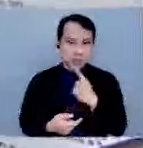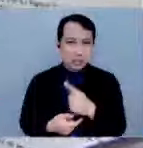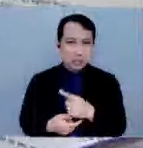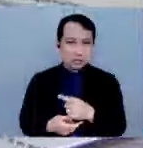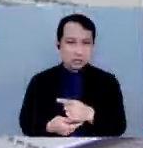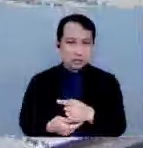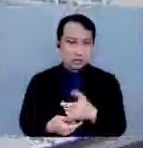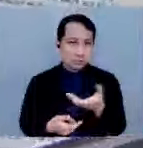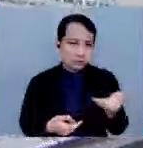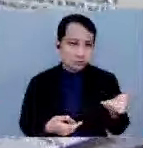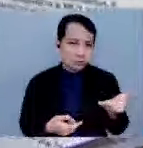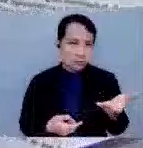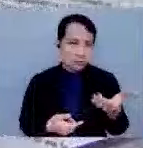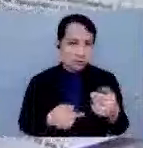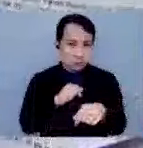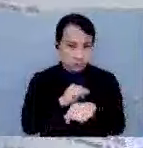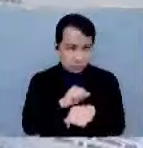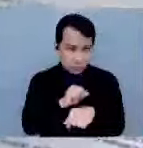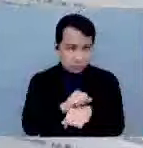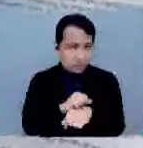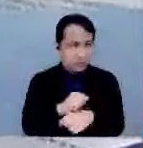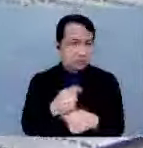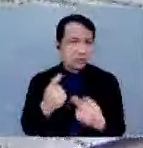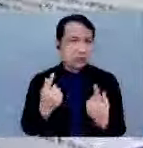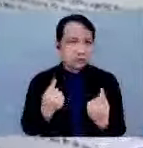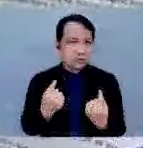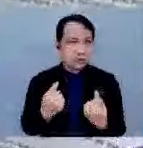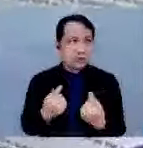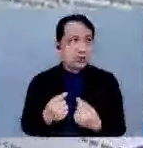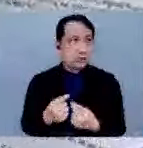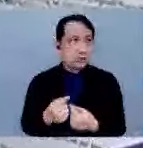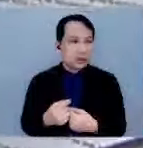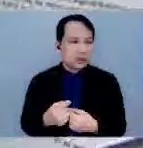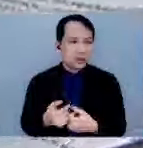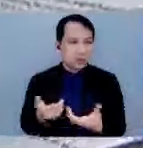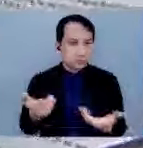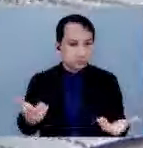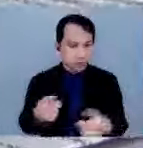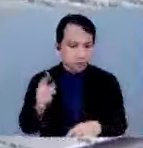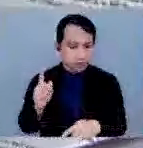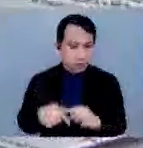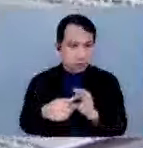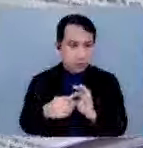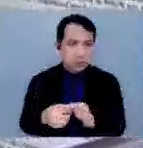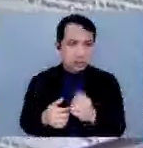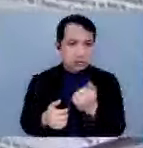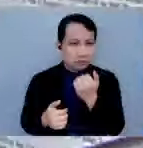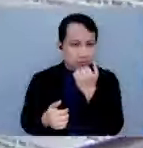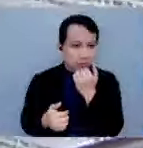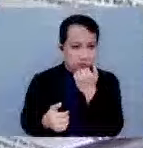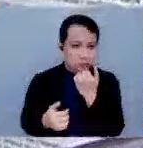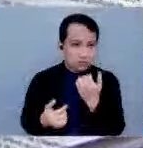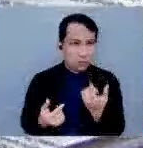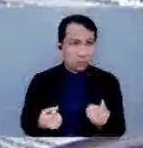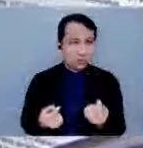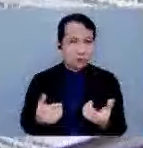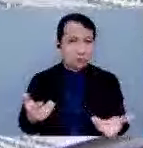We're just doing our job naman. Then alam namin wala kami ginagawang masama. Then